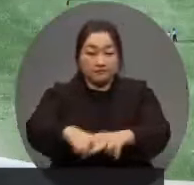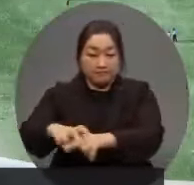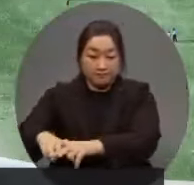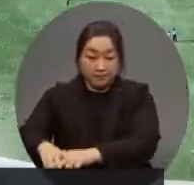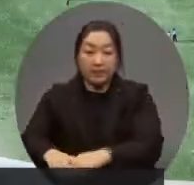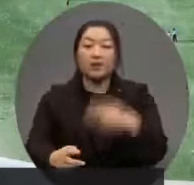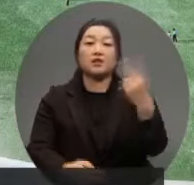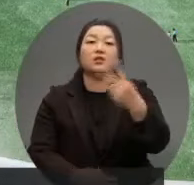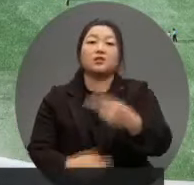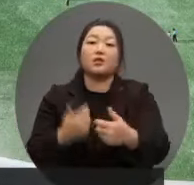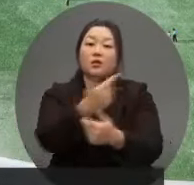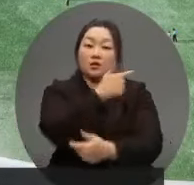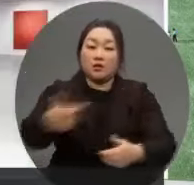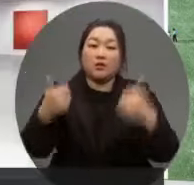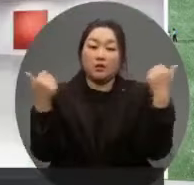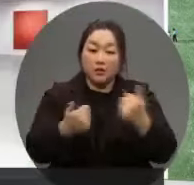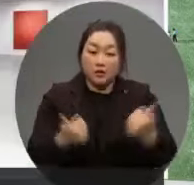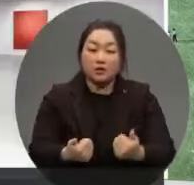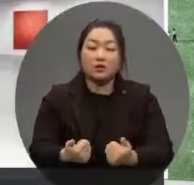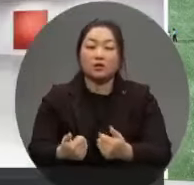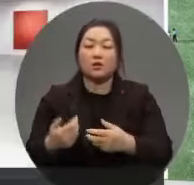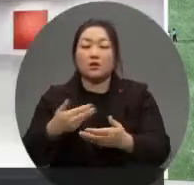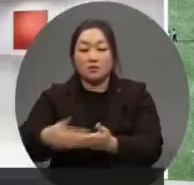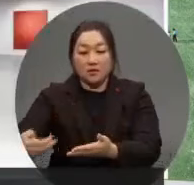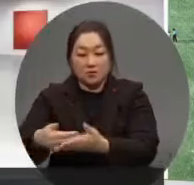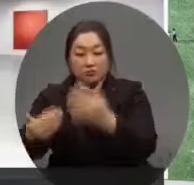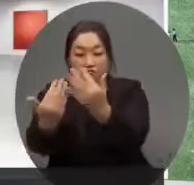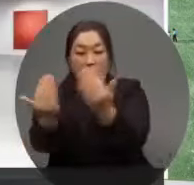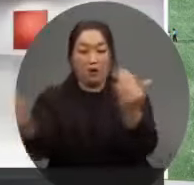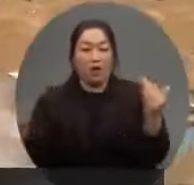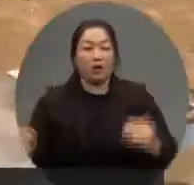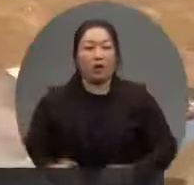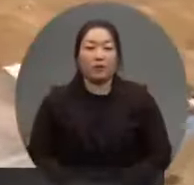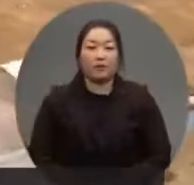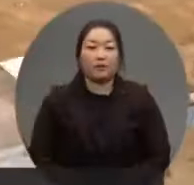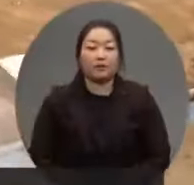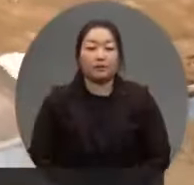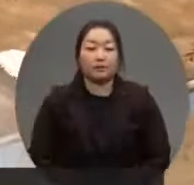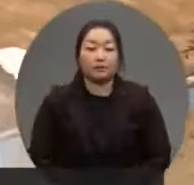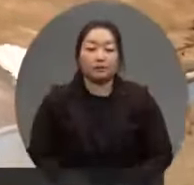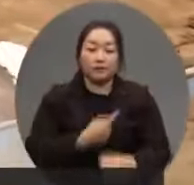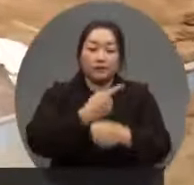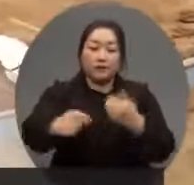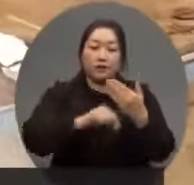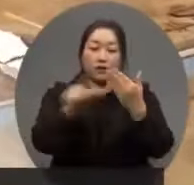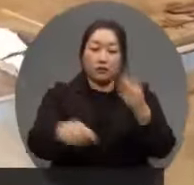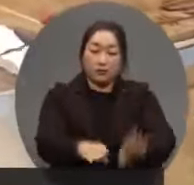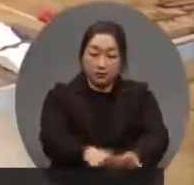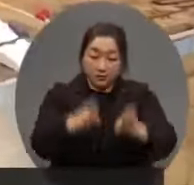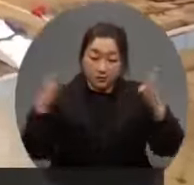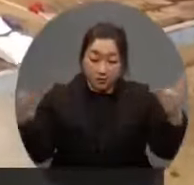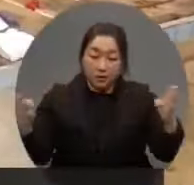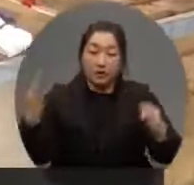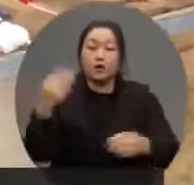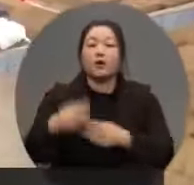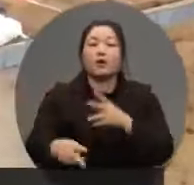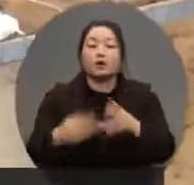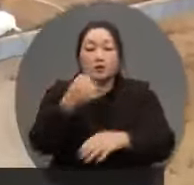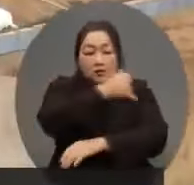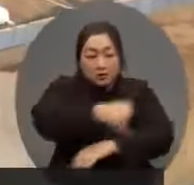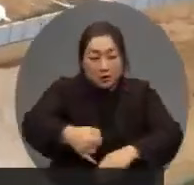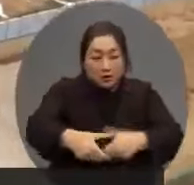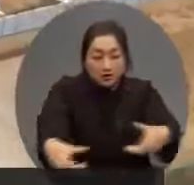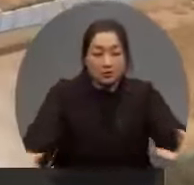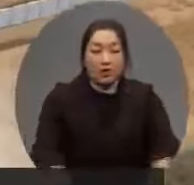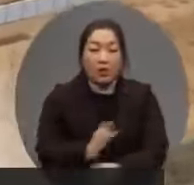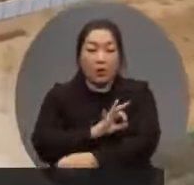대회의실, 중소회의실, 미술관까지 들어서게 됩니다. 내년 9월 개관하게 되면 첨단 전략산업